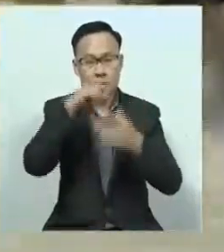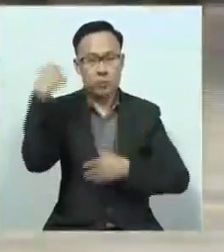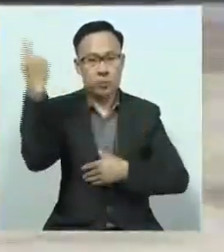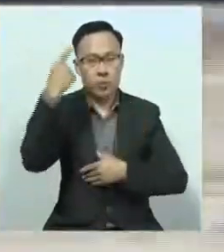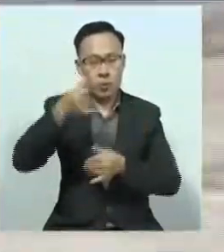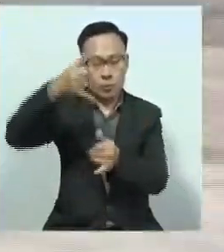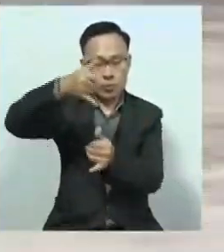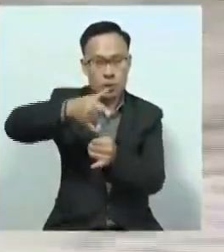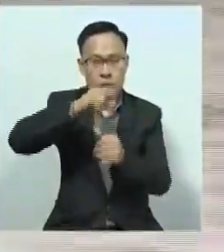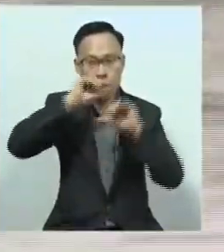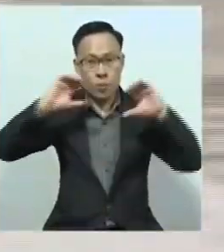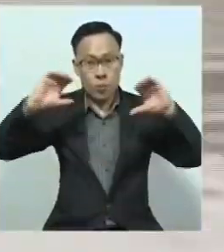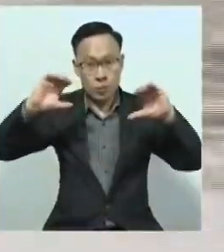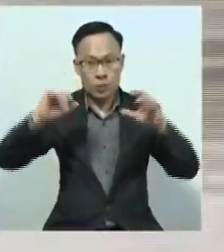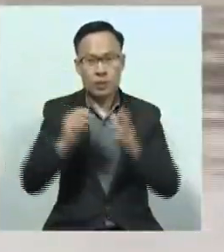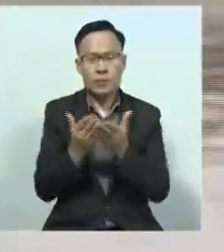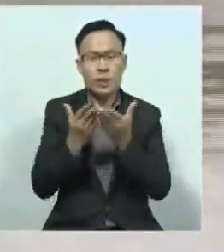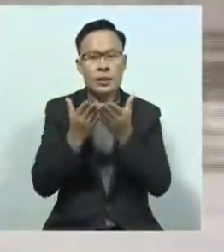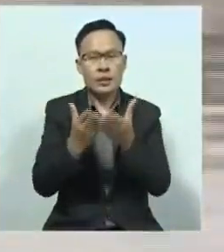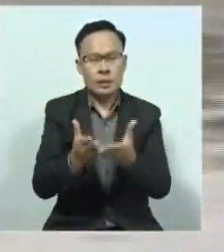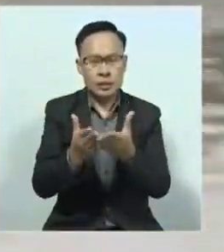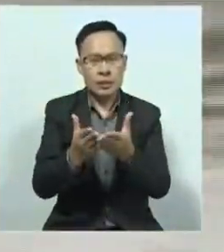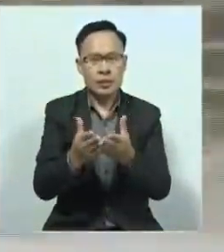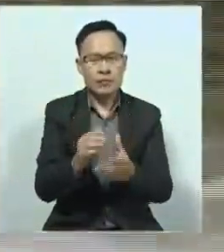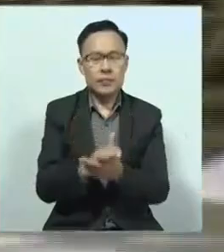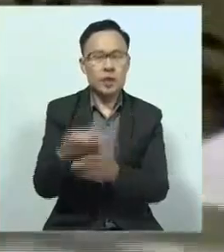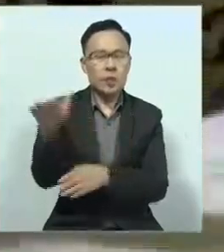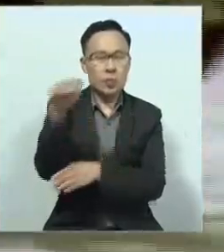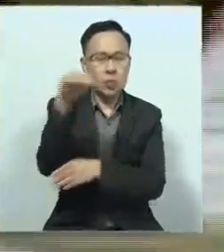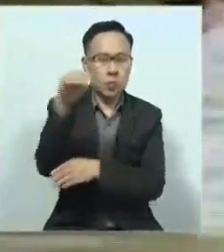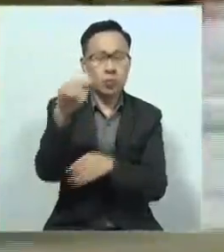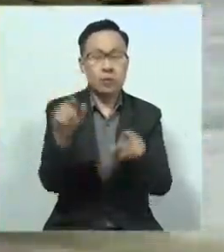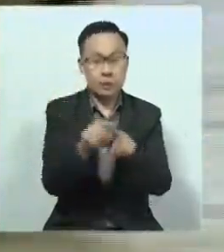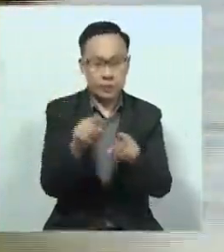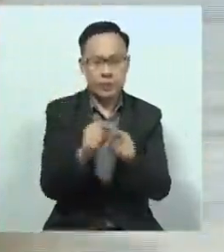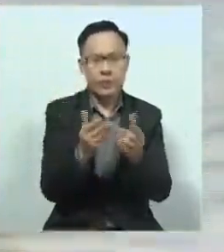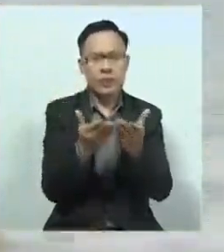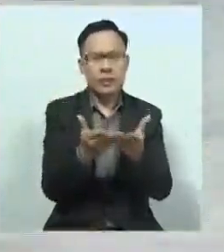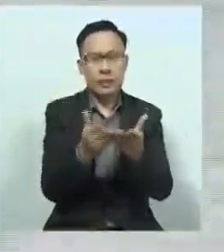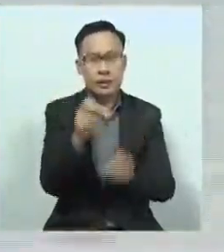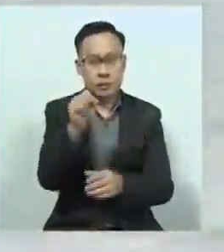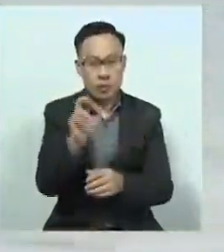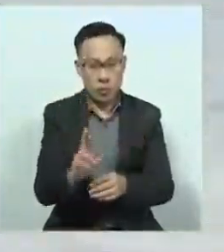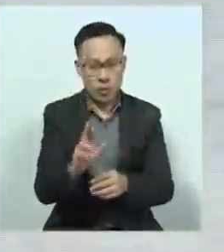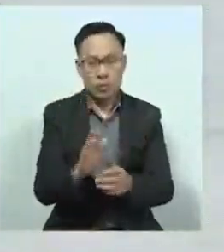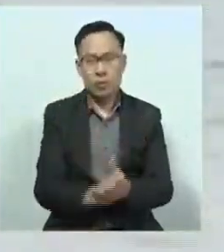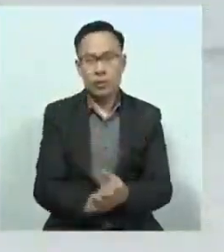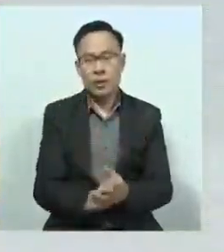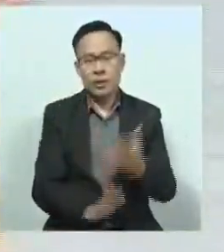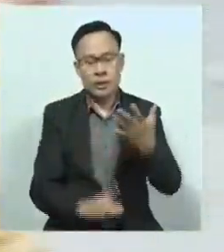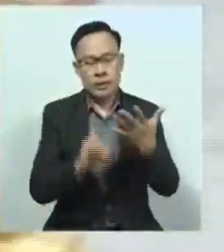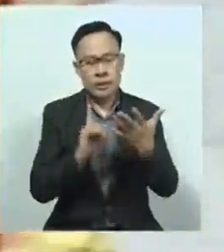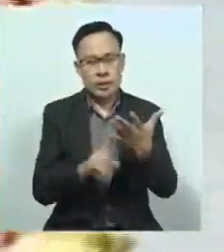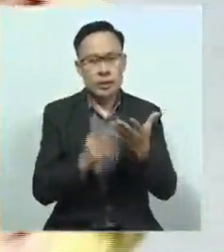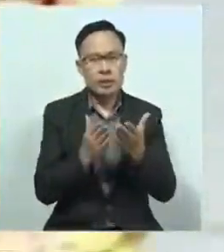งเป็นเรือพระนางรองนอกนี้แล้วจะมีเรือรูปเรือสัตว์รูปเรือแซงเรือกอง